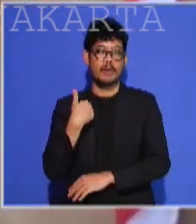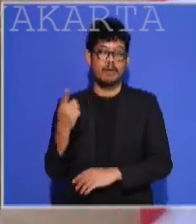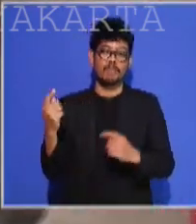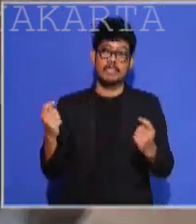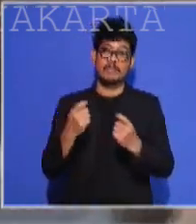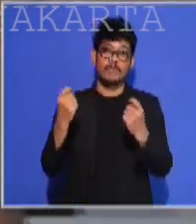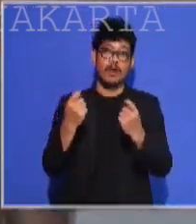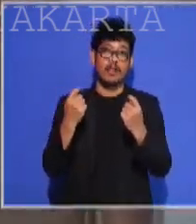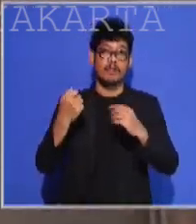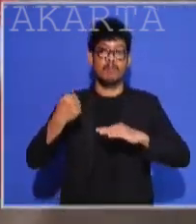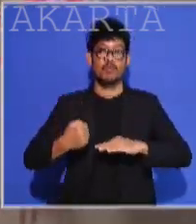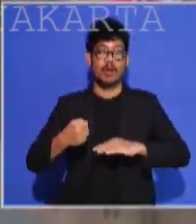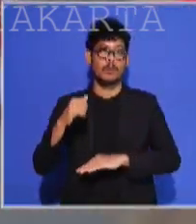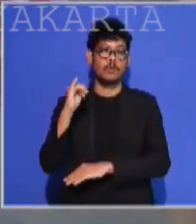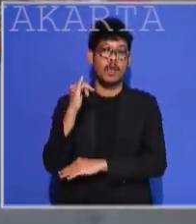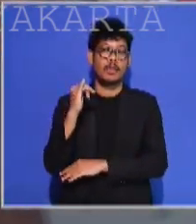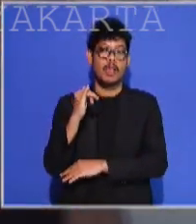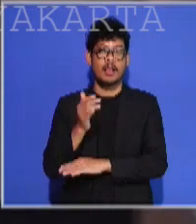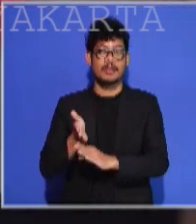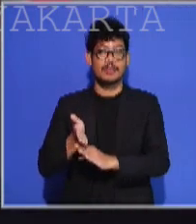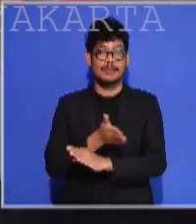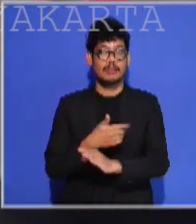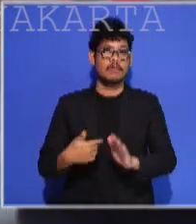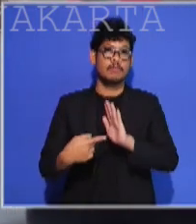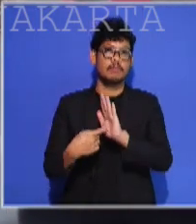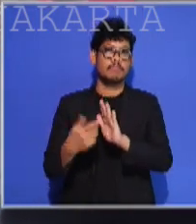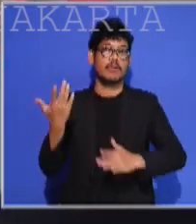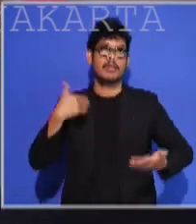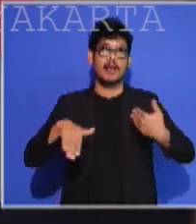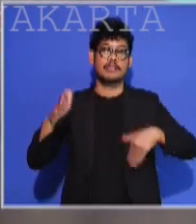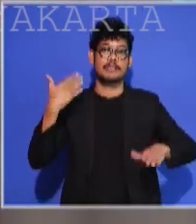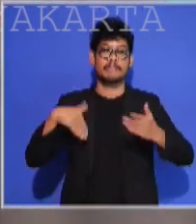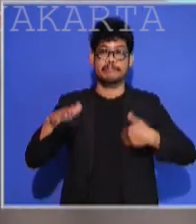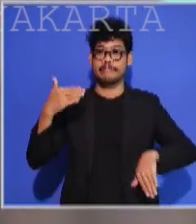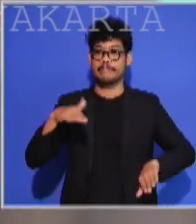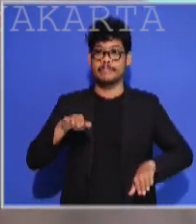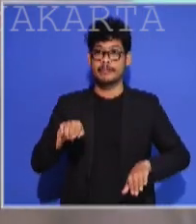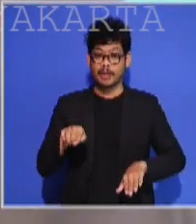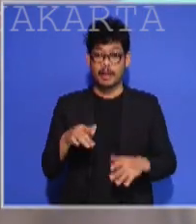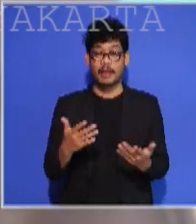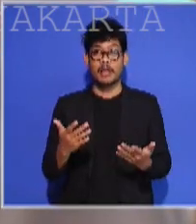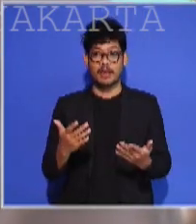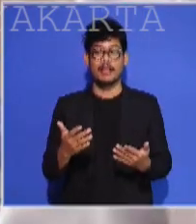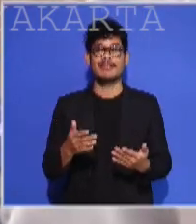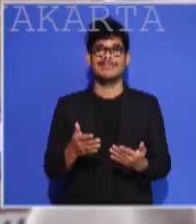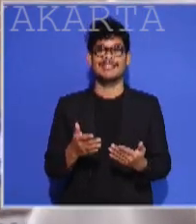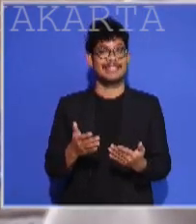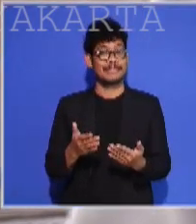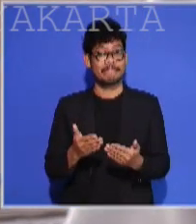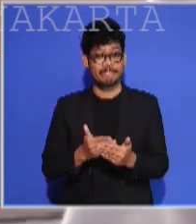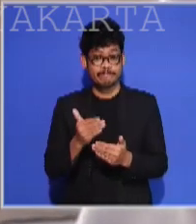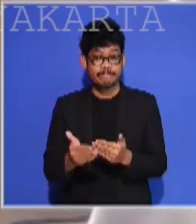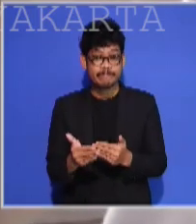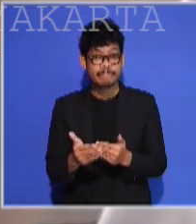2024 diawali dengan pertunjukan kesenian tari dan dibuka oleh ketua karda DIY Gusti Kanjeng Ratu Mangku bumi dengan